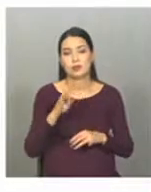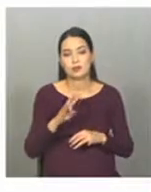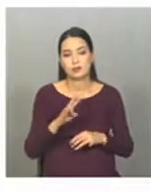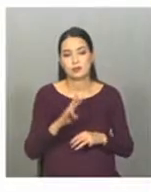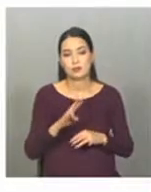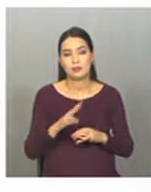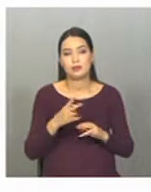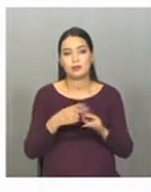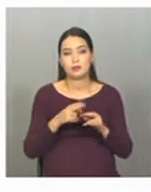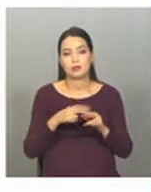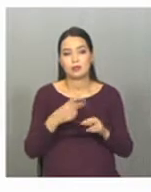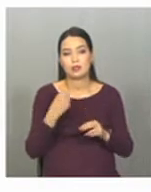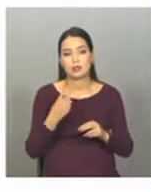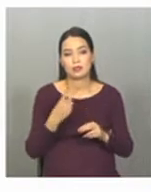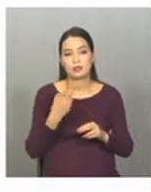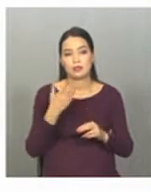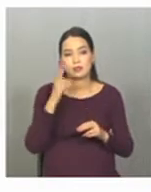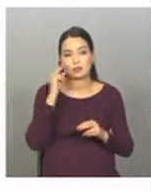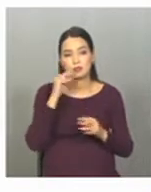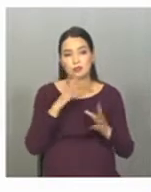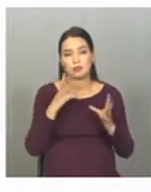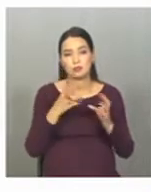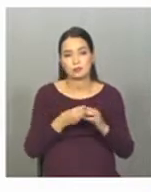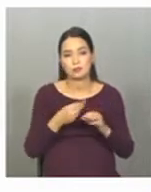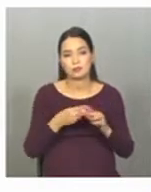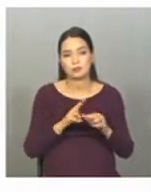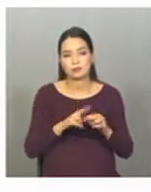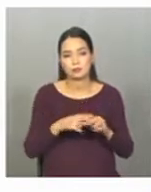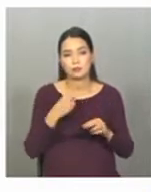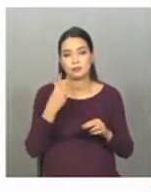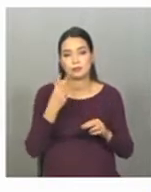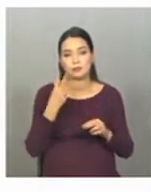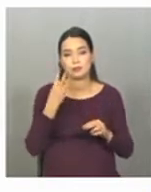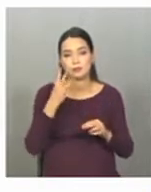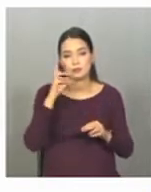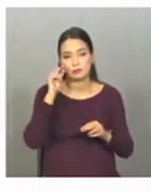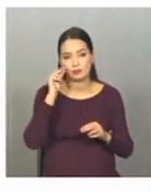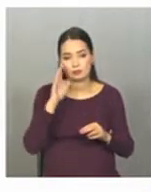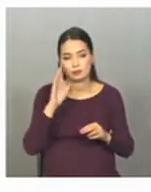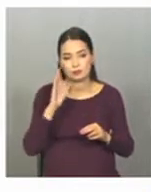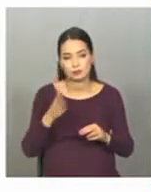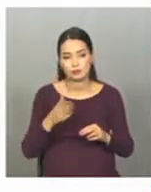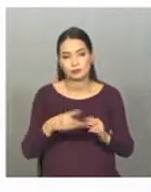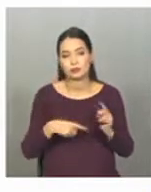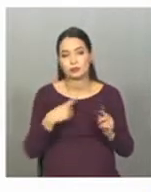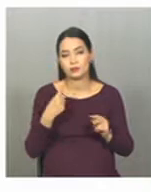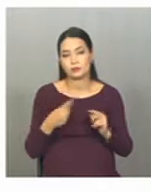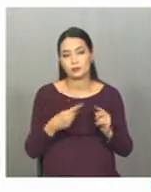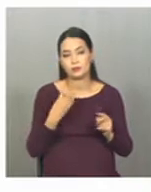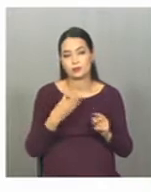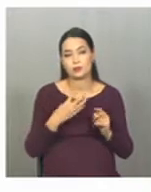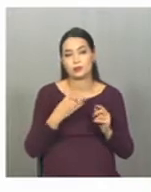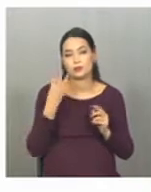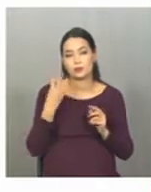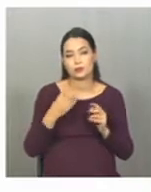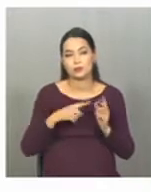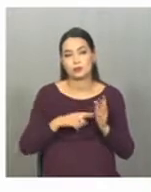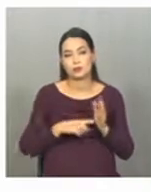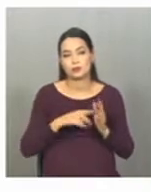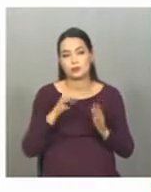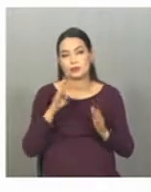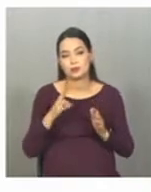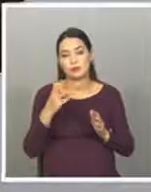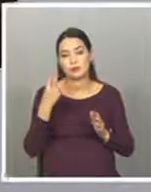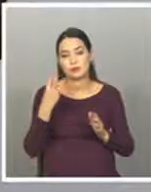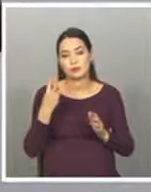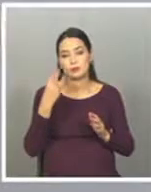n-ның 2-ден 1 дәрежесінің 3 дәрежесі ол 2-ден 3 дәрежесі болады. Келесі 4-тің 4 дәрежесі көбейтілген n-ның 2-ден